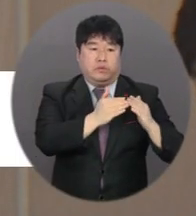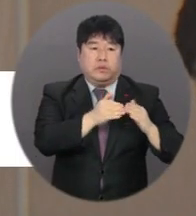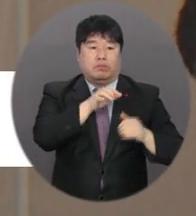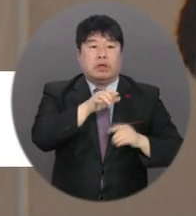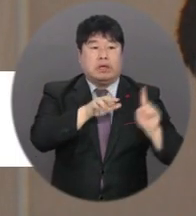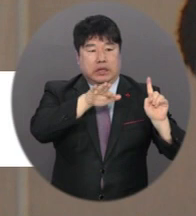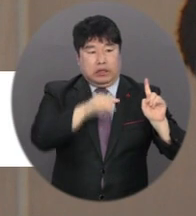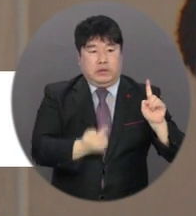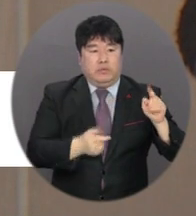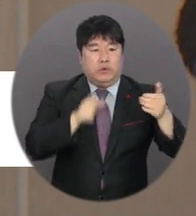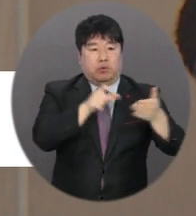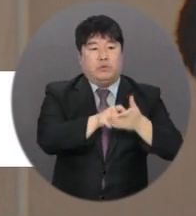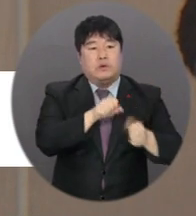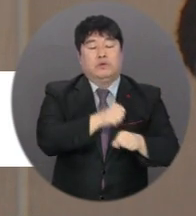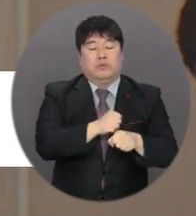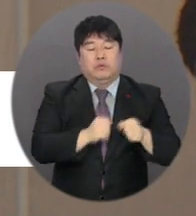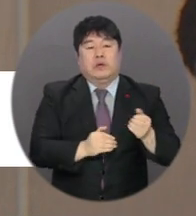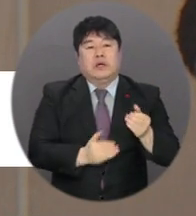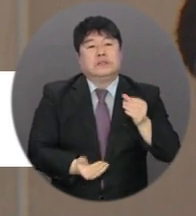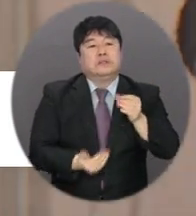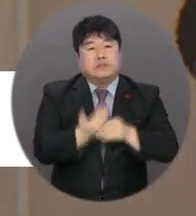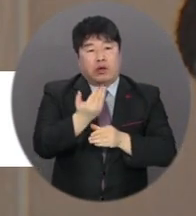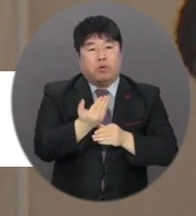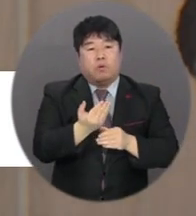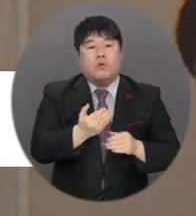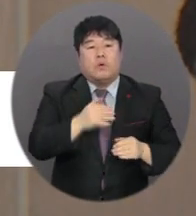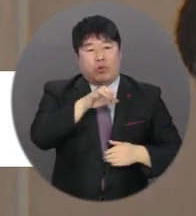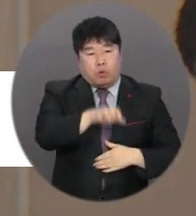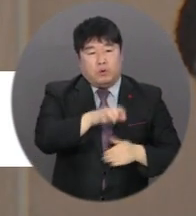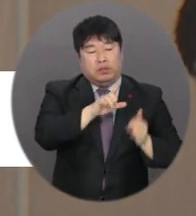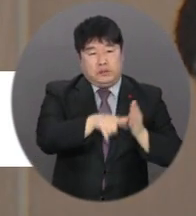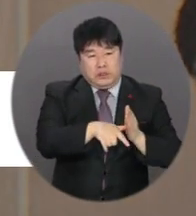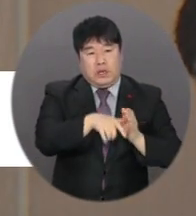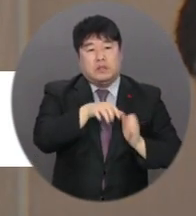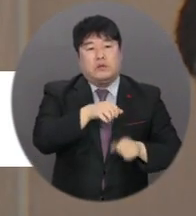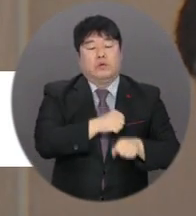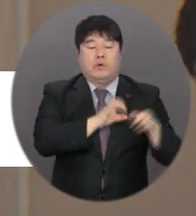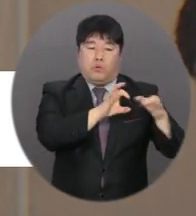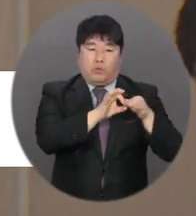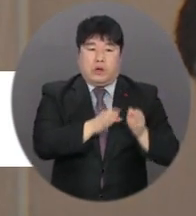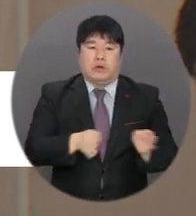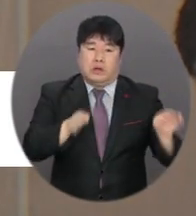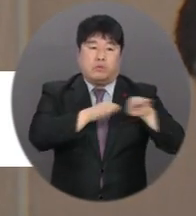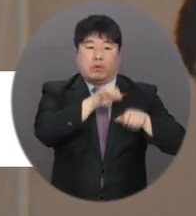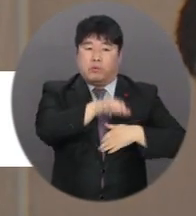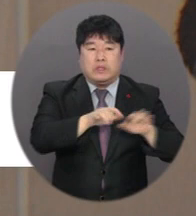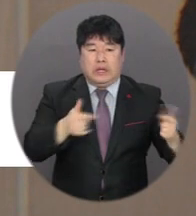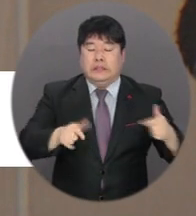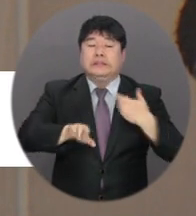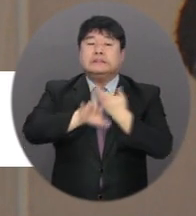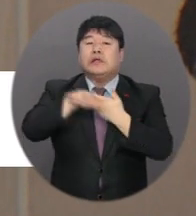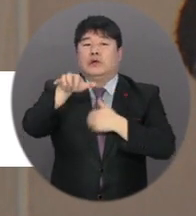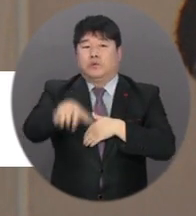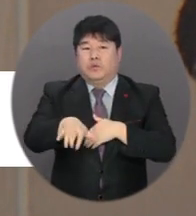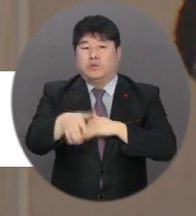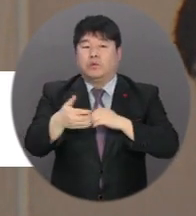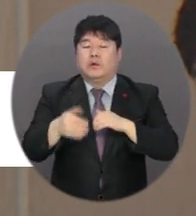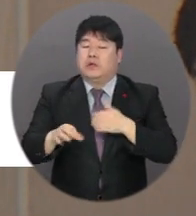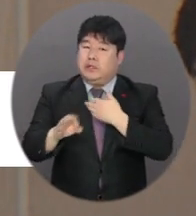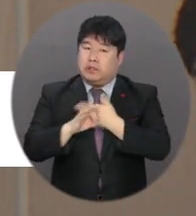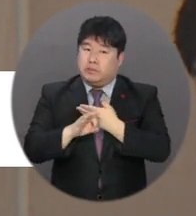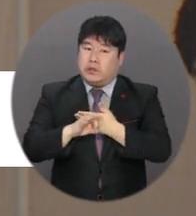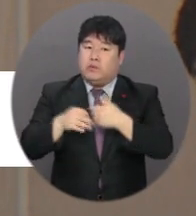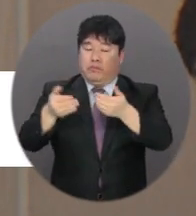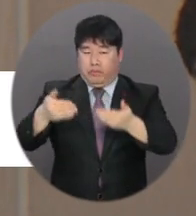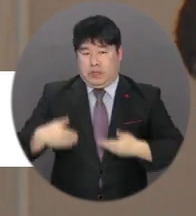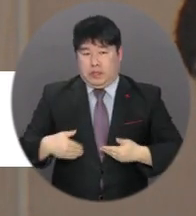기재된 사고 발생 시각과 장소가 관계 기관이 아닌 다른 곳에서 임의로